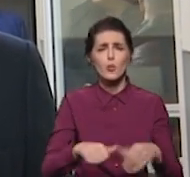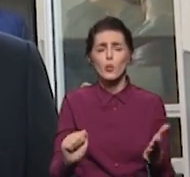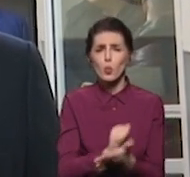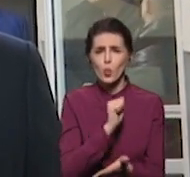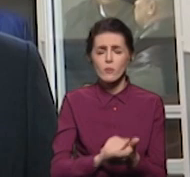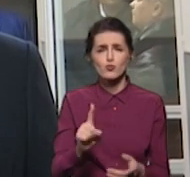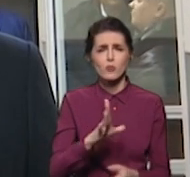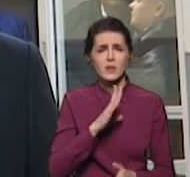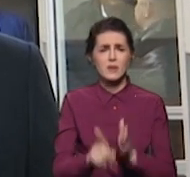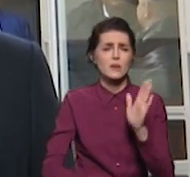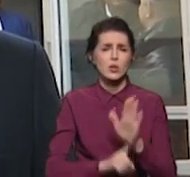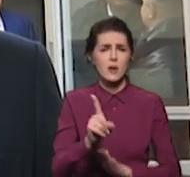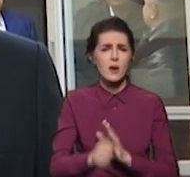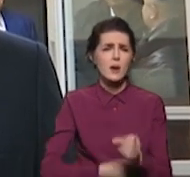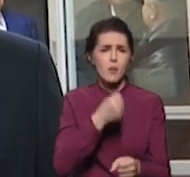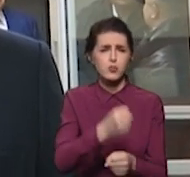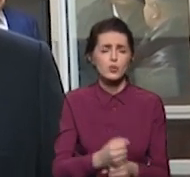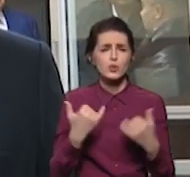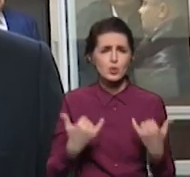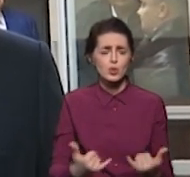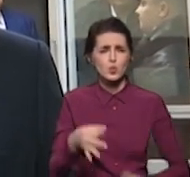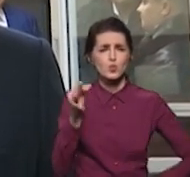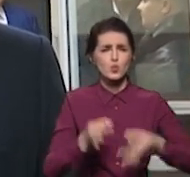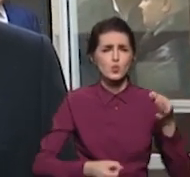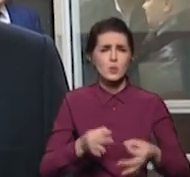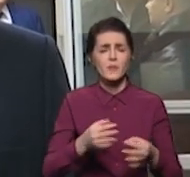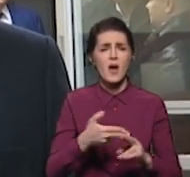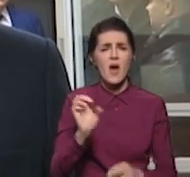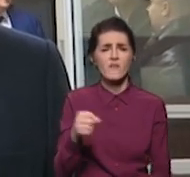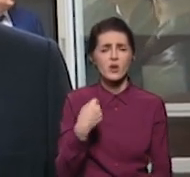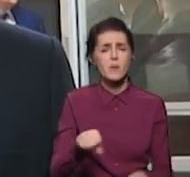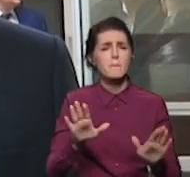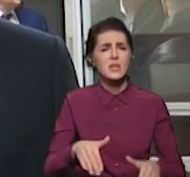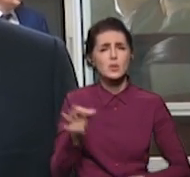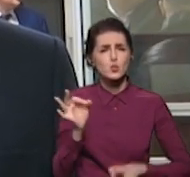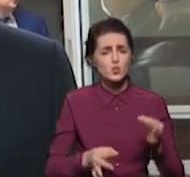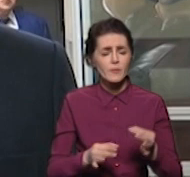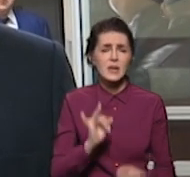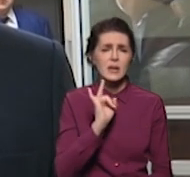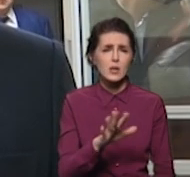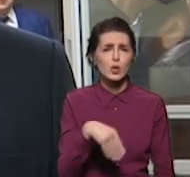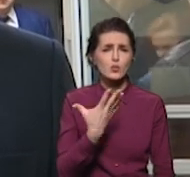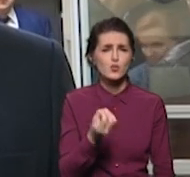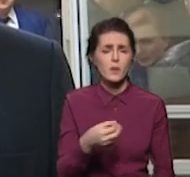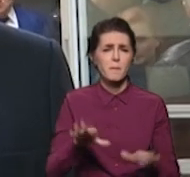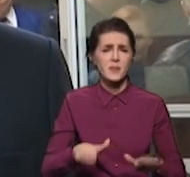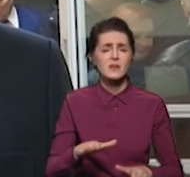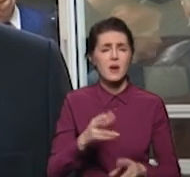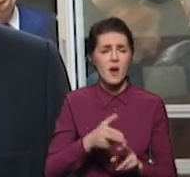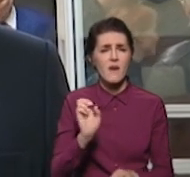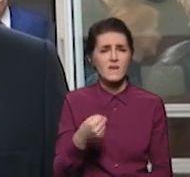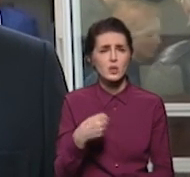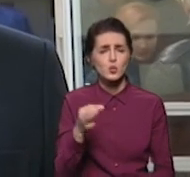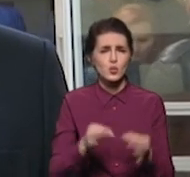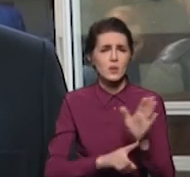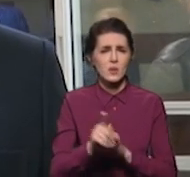для того, щоб приступив до роботи нарешті суддя в Авдіївському міському суді і нарешті Авдіївський міський суд розпочав